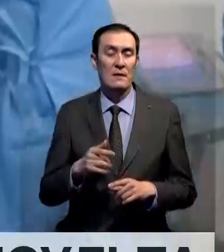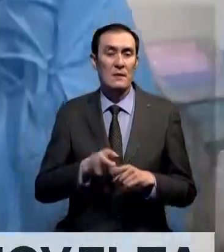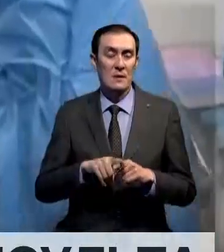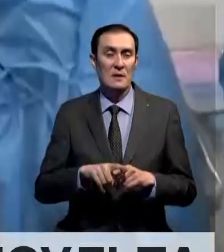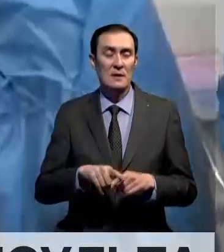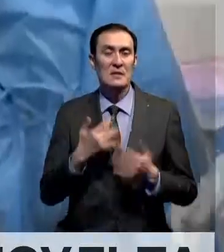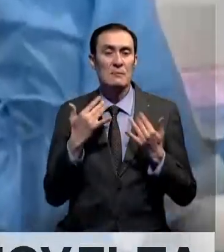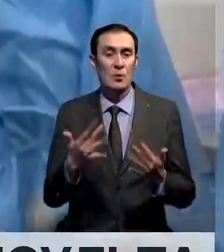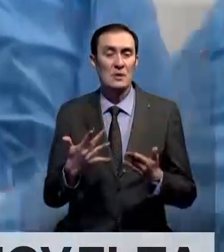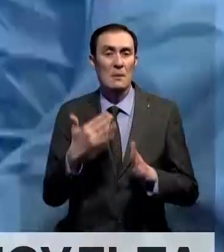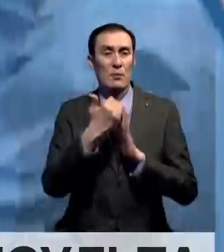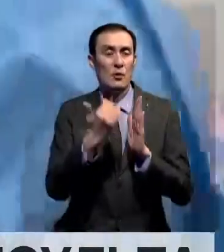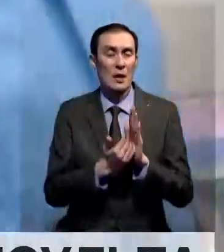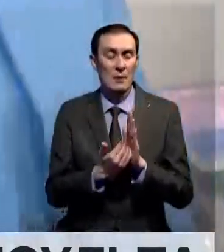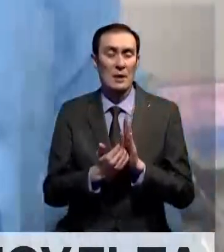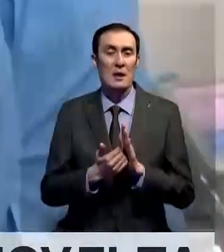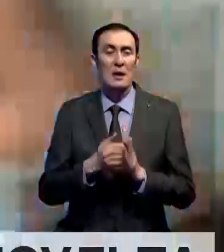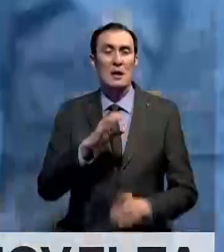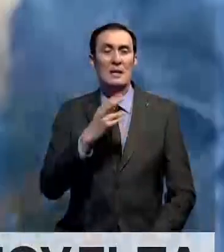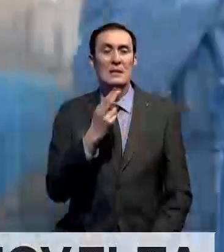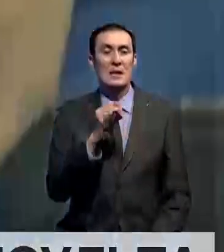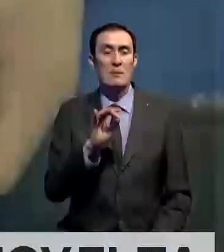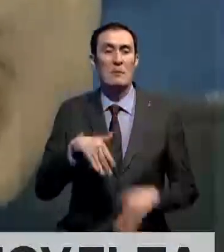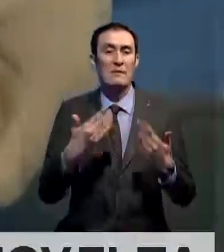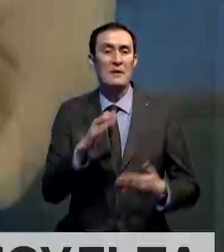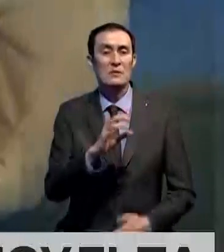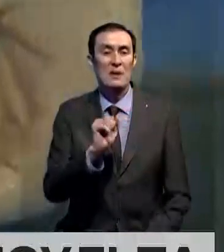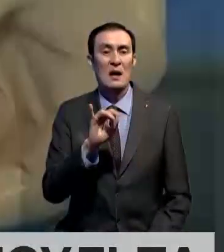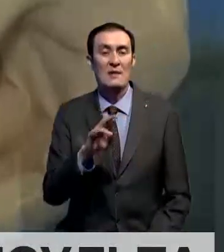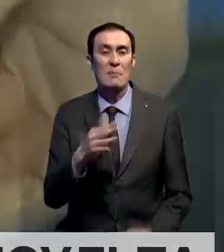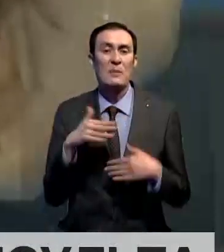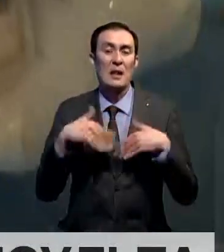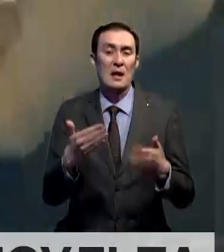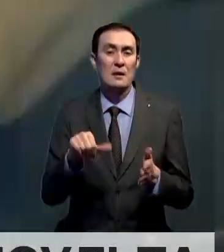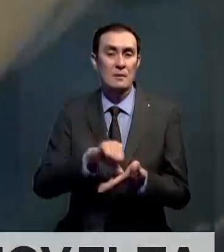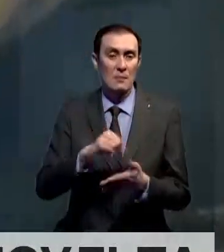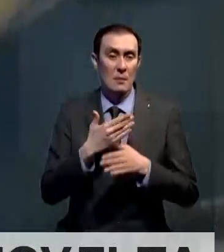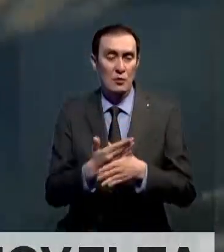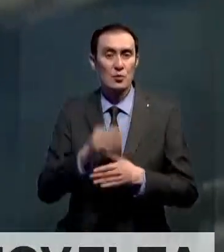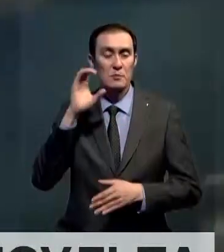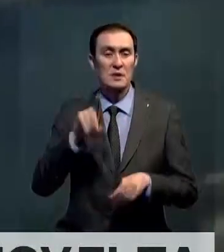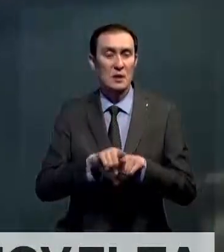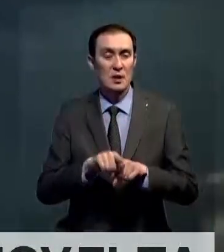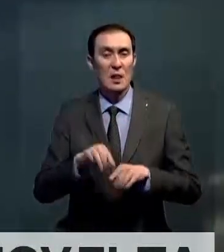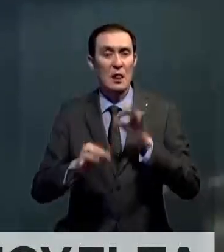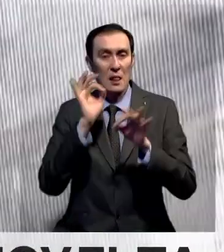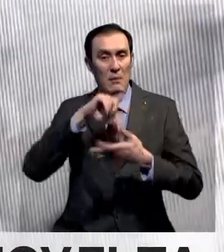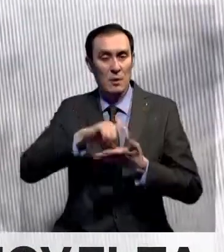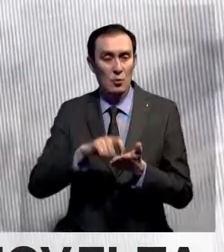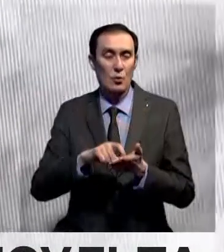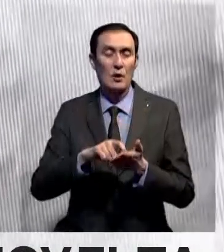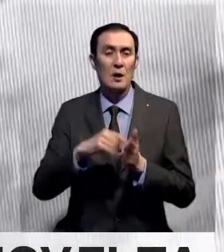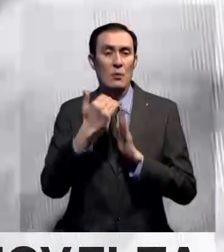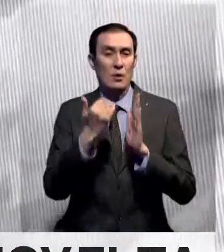на Церебру за границей большой. Саудовская Аравия предложила дистрибьюторство. Узбекистан готов запустить лабораторию